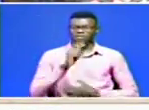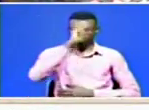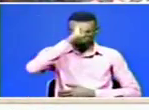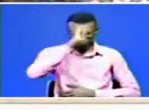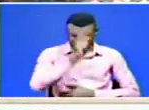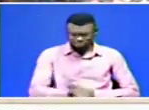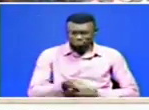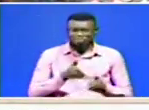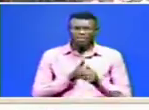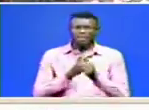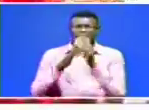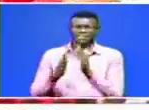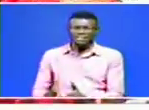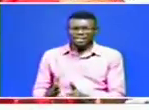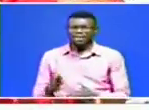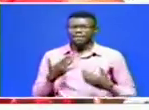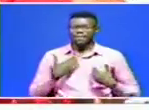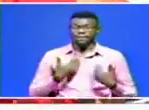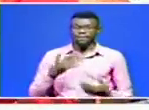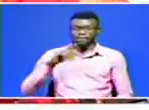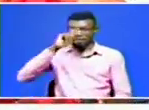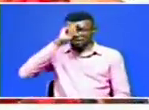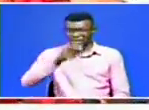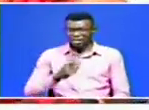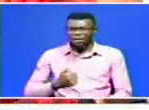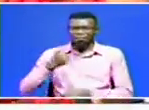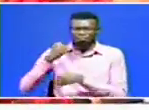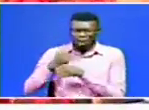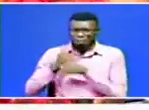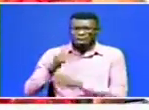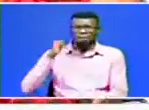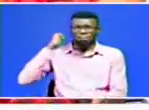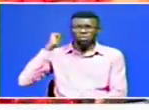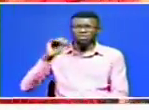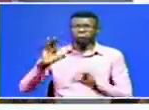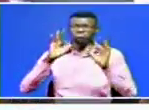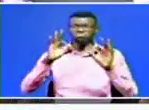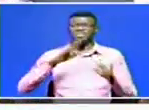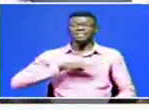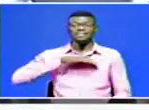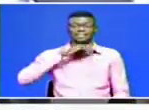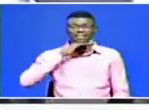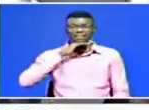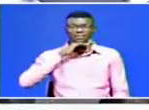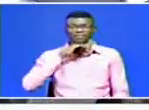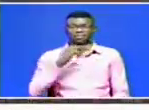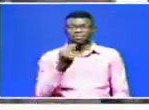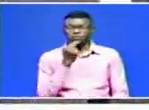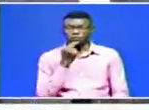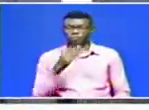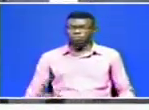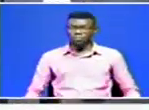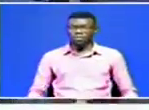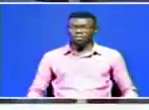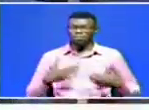kwa kiongozi aliyefahamika kama profesa wa siasa aliyefariki asubuhi ya siku ya Jumanne, huku